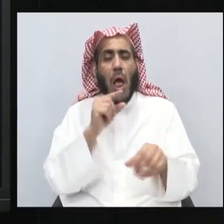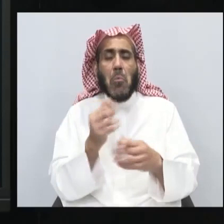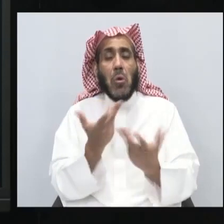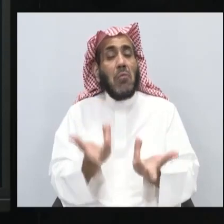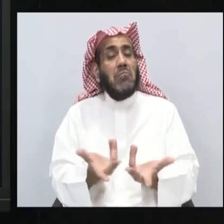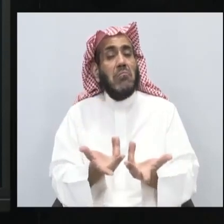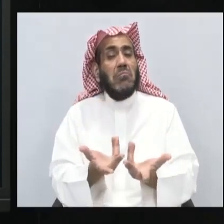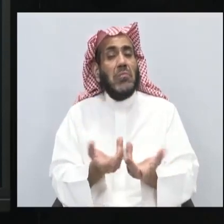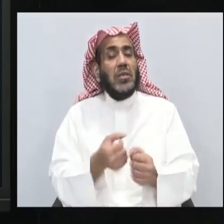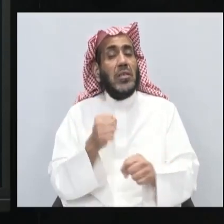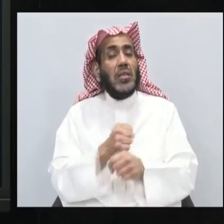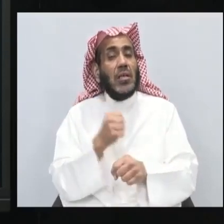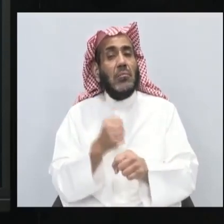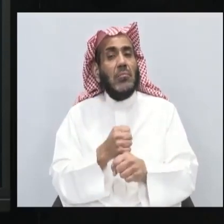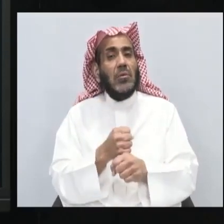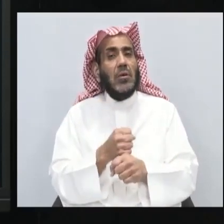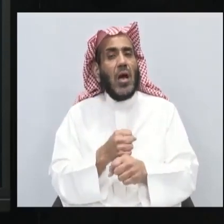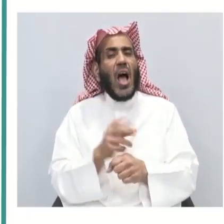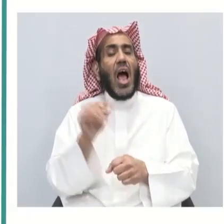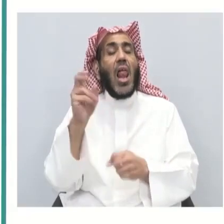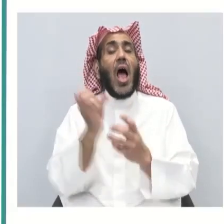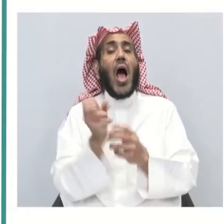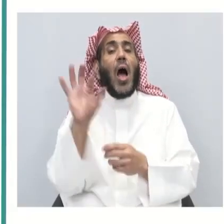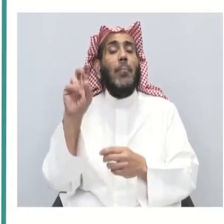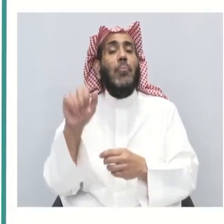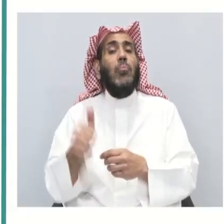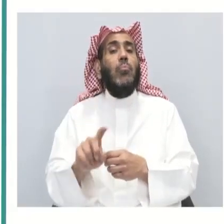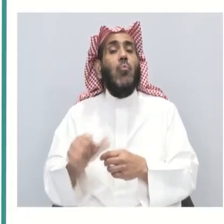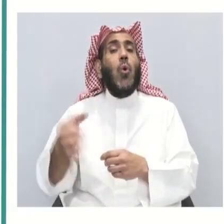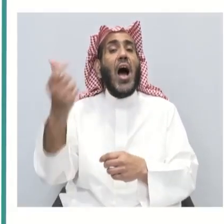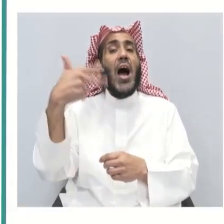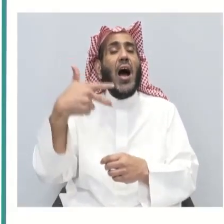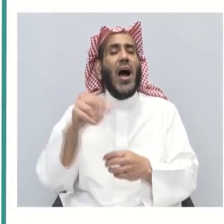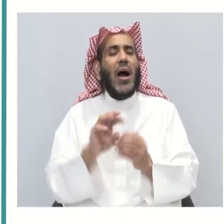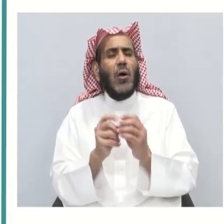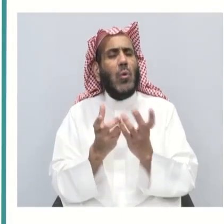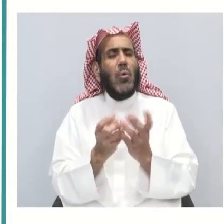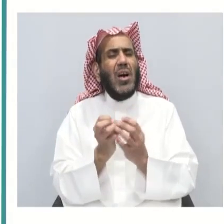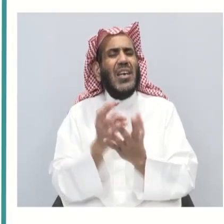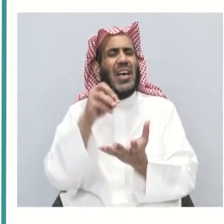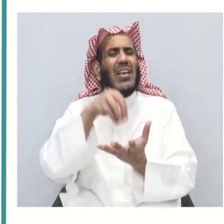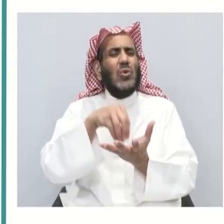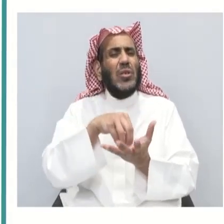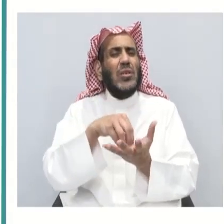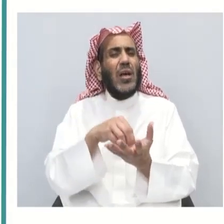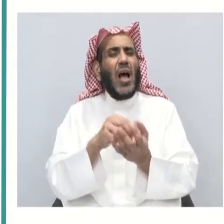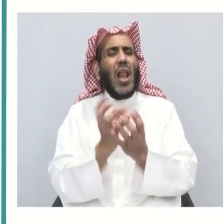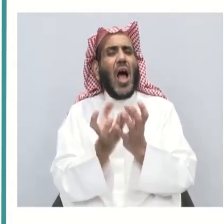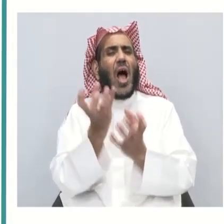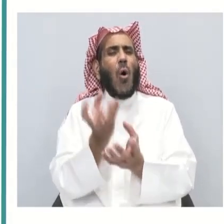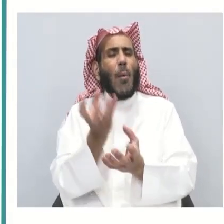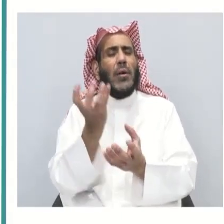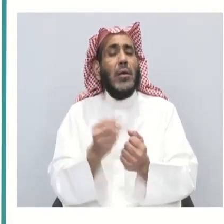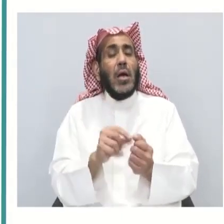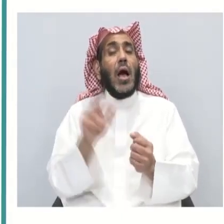إذن تستخدم الأبواغ، تتكاثر بالأبواغ موجودة على حوامل،